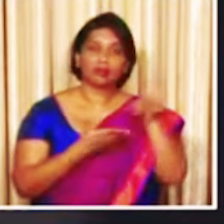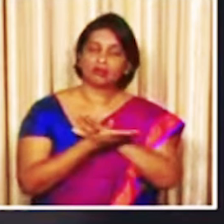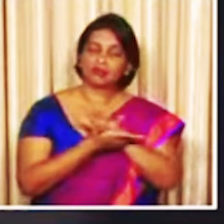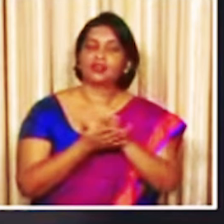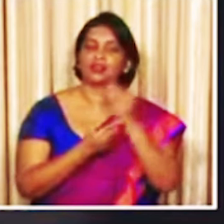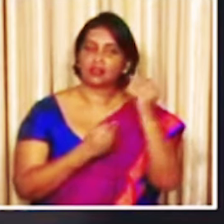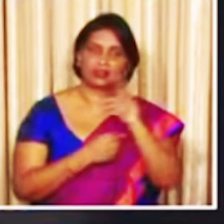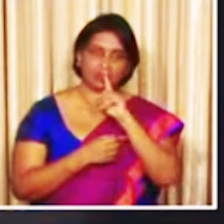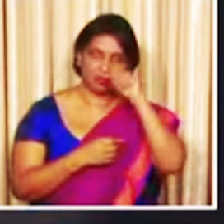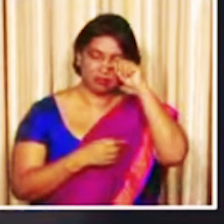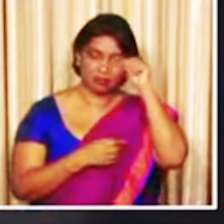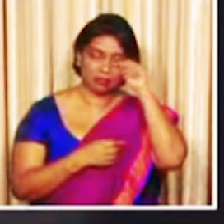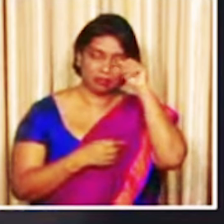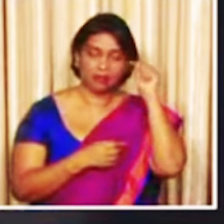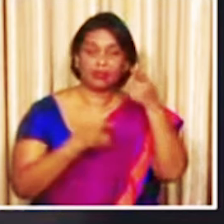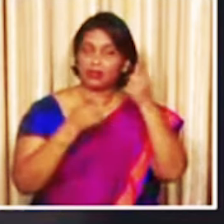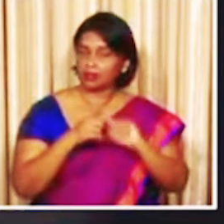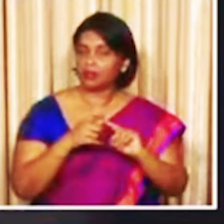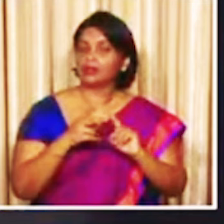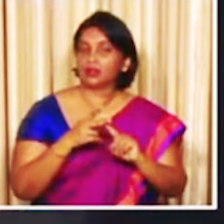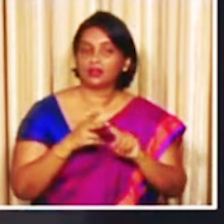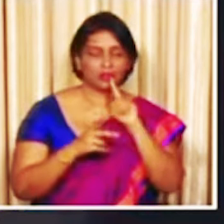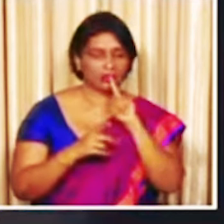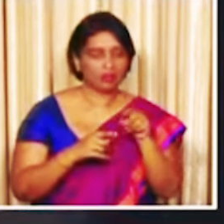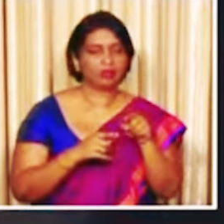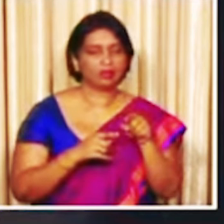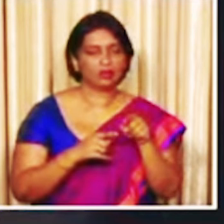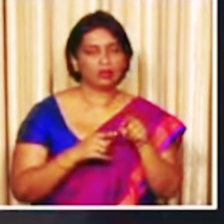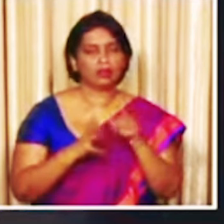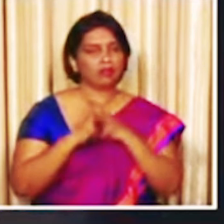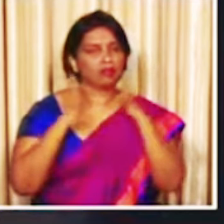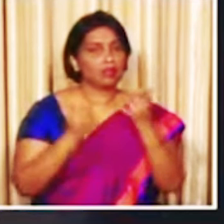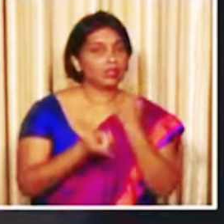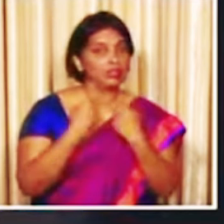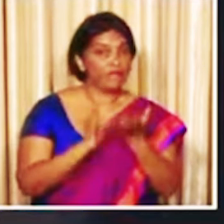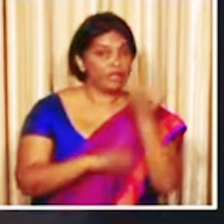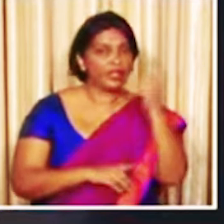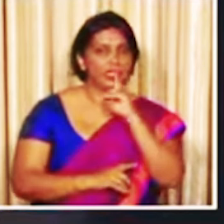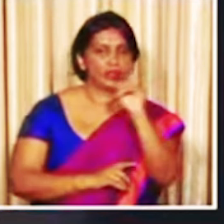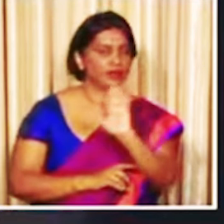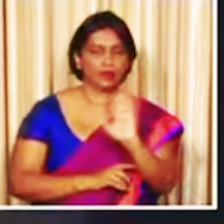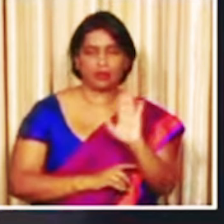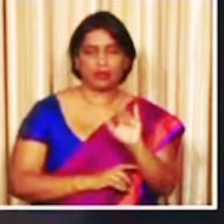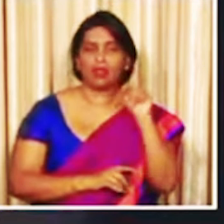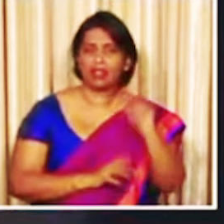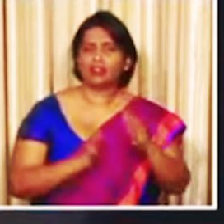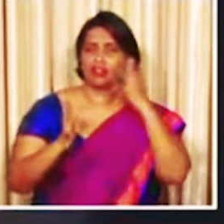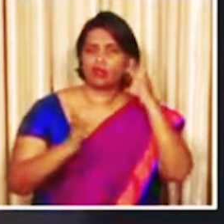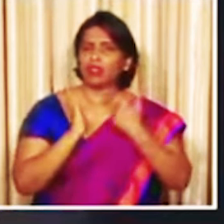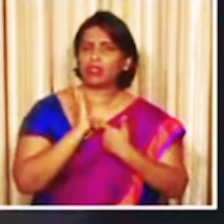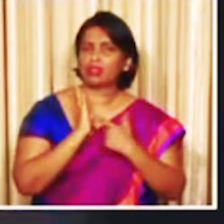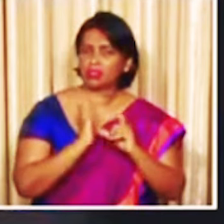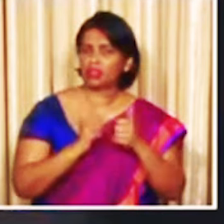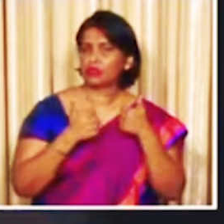කරන්න කියලා යෝජනා කරනවා. අනිත් කාරණාව ඔබතුමා කිව්ව ඕනෑවට වඩා චෙක් කරනවා කියන එක නෙවෙයි මං කිව්වේ. අද ලෝකයේ තාක්ෂණය